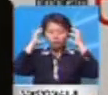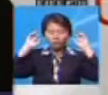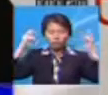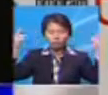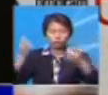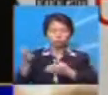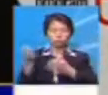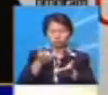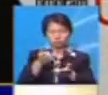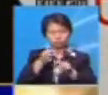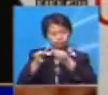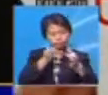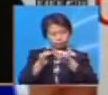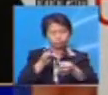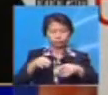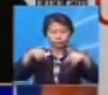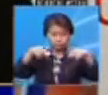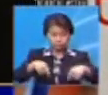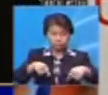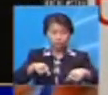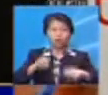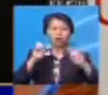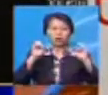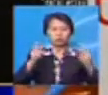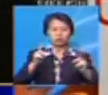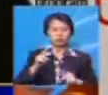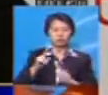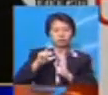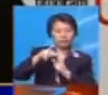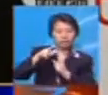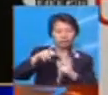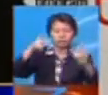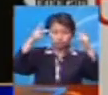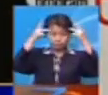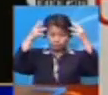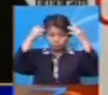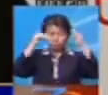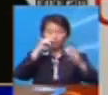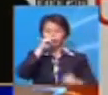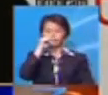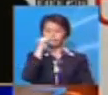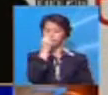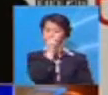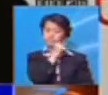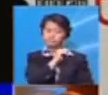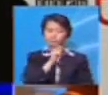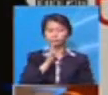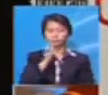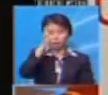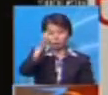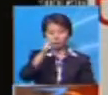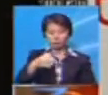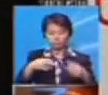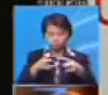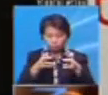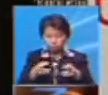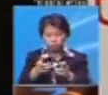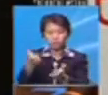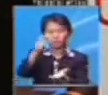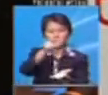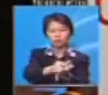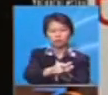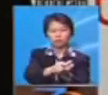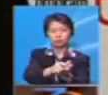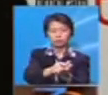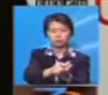membawakan ada perkembangan di sini. Baik, sebentar sahaja lagi Perdana Menteri Dato' Seri Najib Tun Razak bakal melancarkan laporan bagi